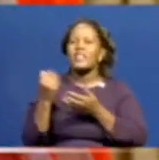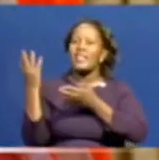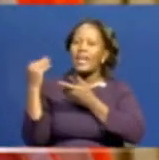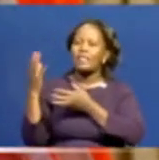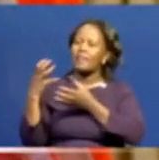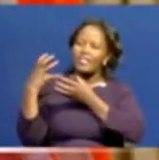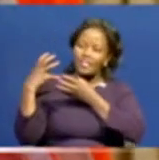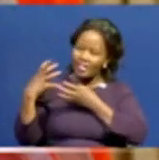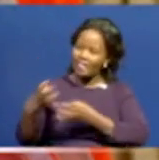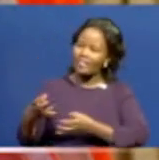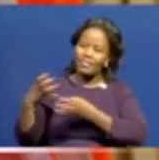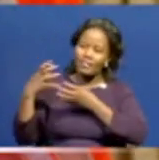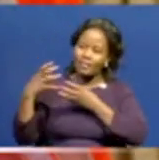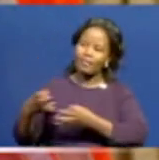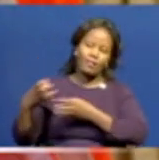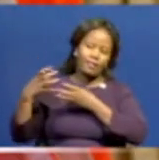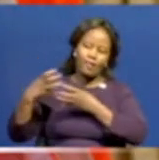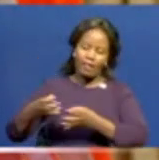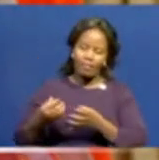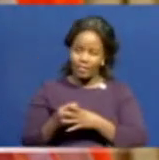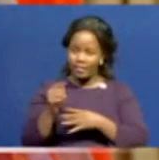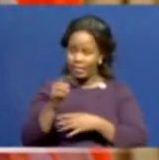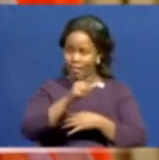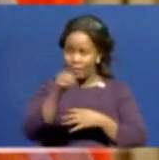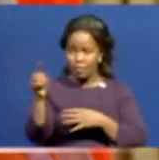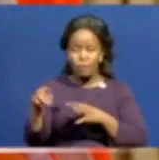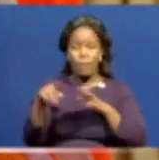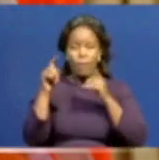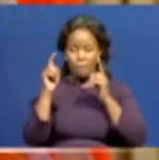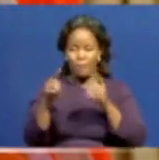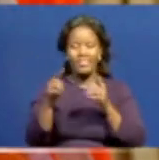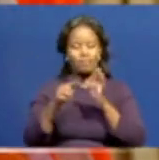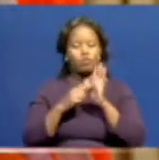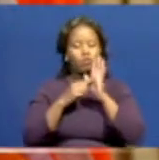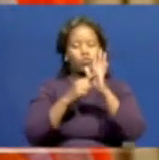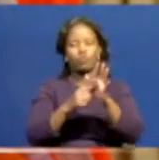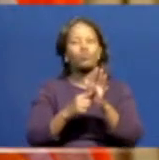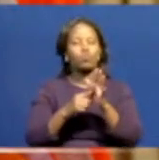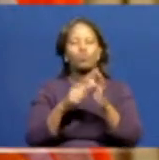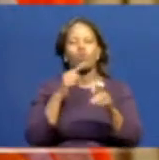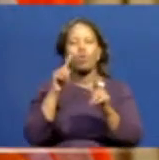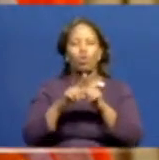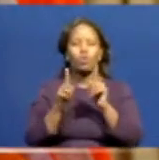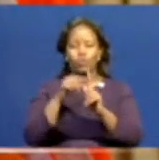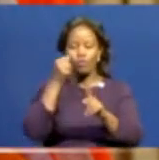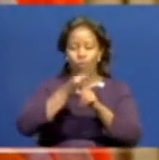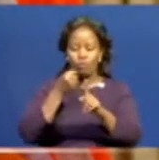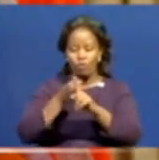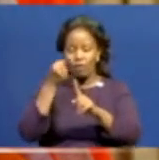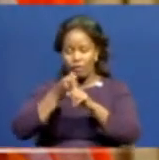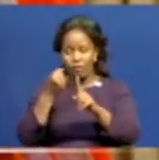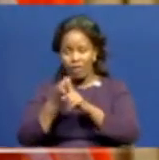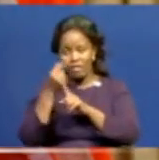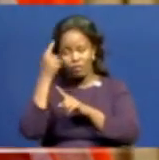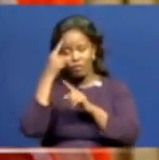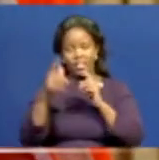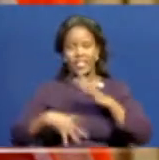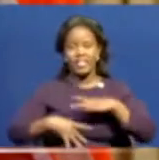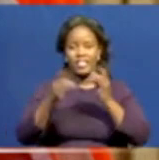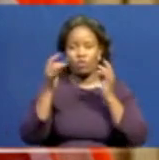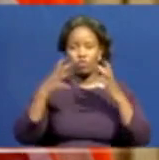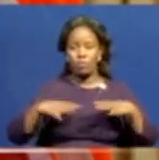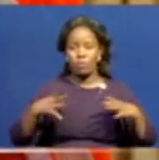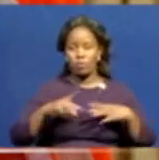you to push for the interest of Kenyans,